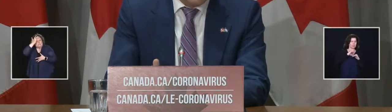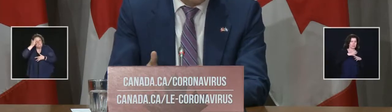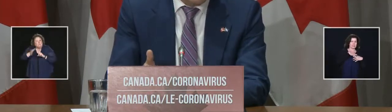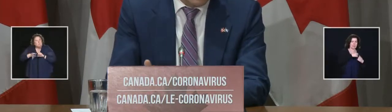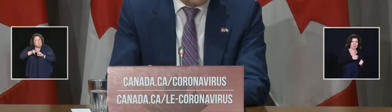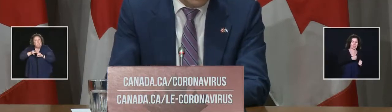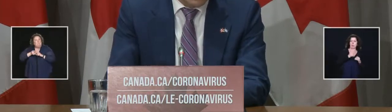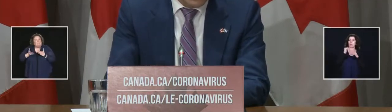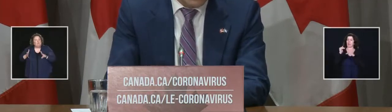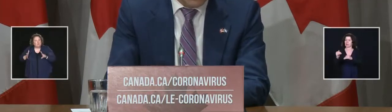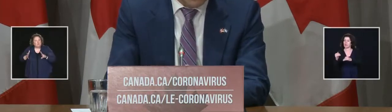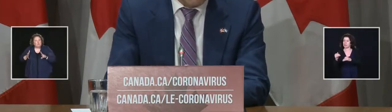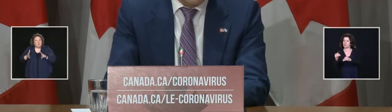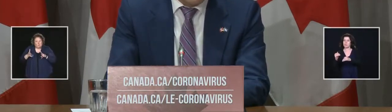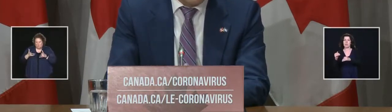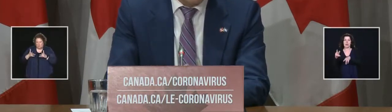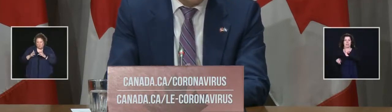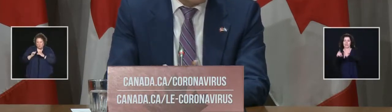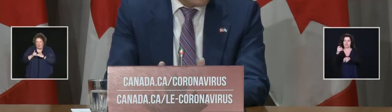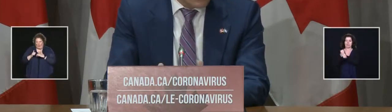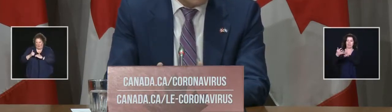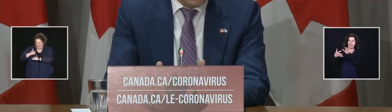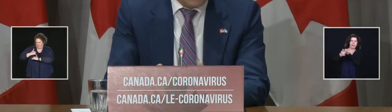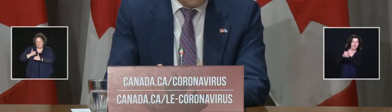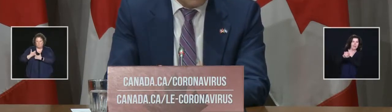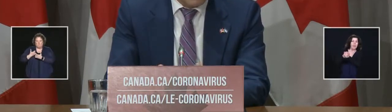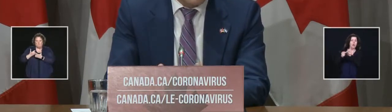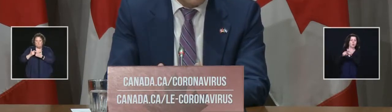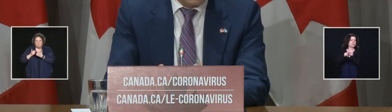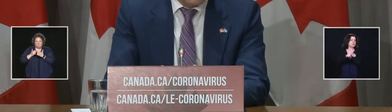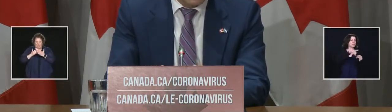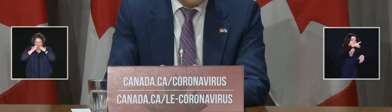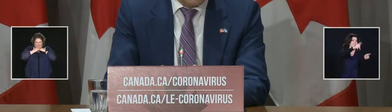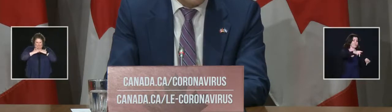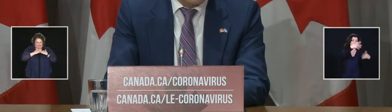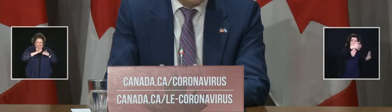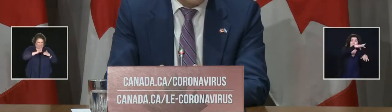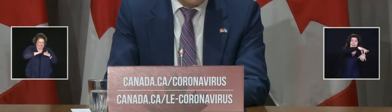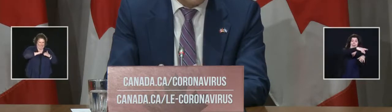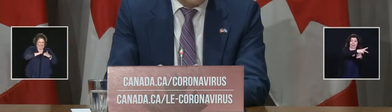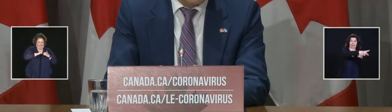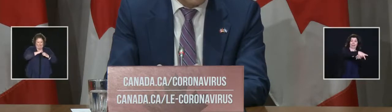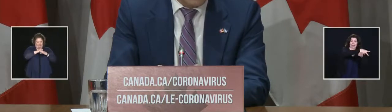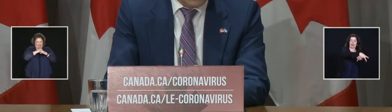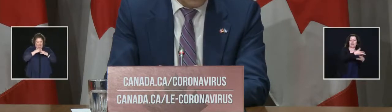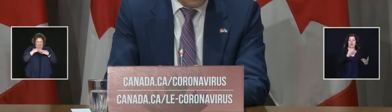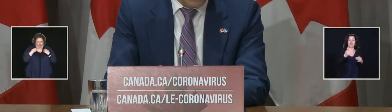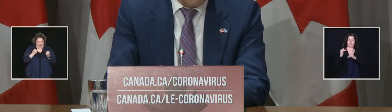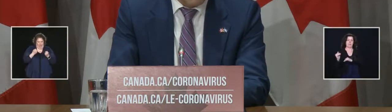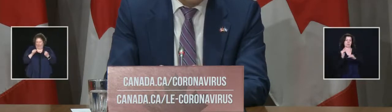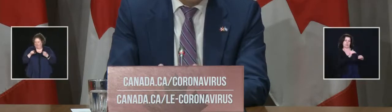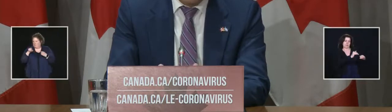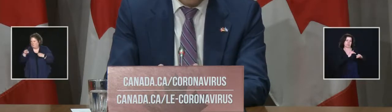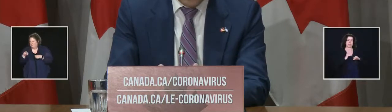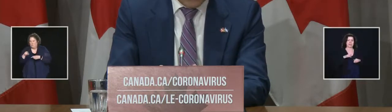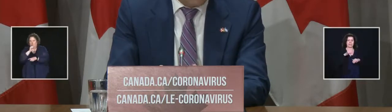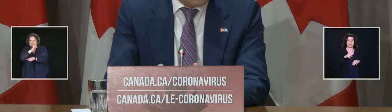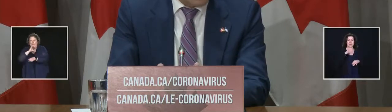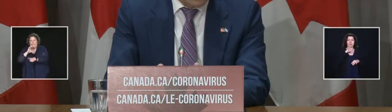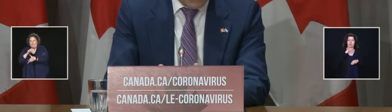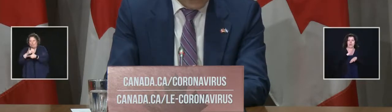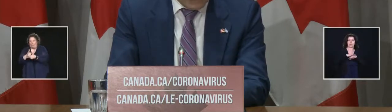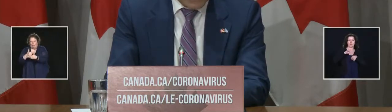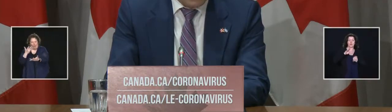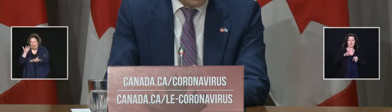travaillaient et la santé des gens qu'ils servaient. Alors, ça, c'est ce que le ministre Sajjan a dit il y a déjà quelques temps. Ce qui a